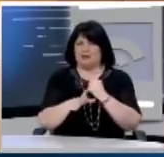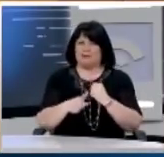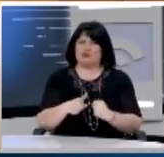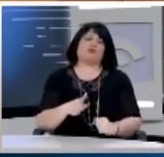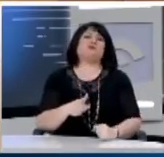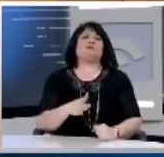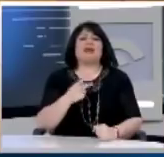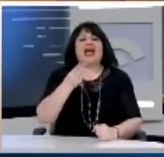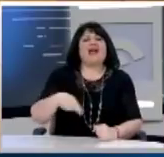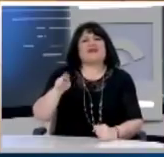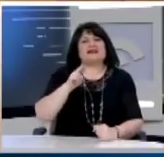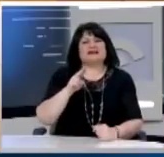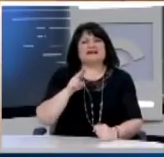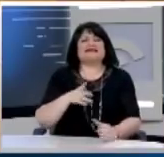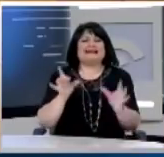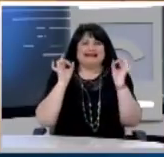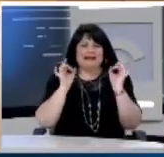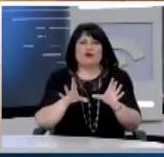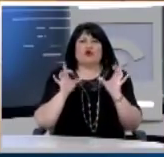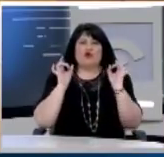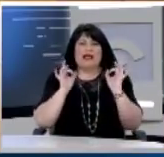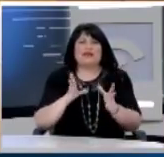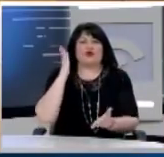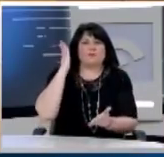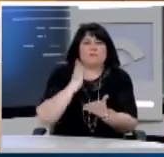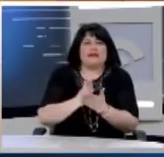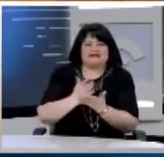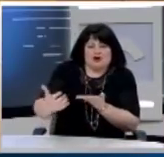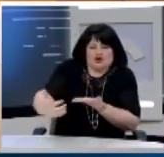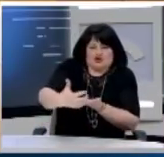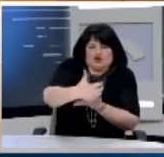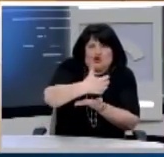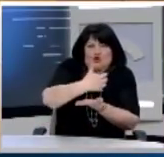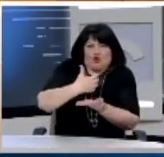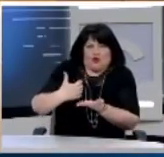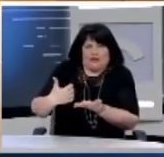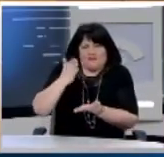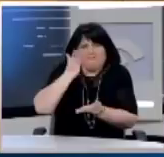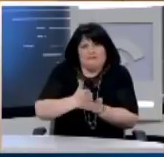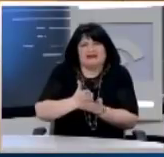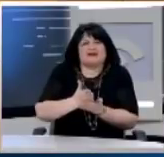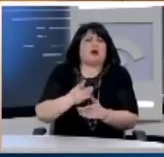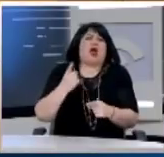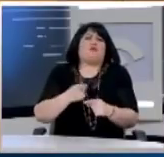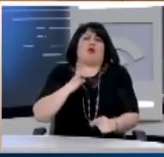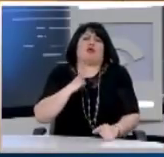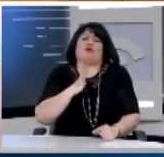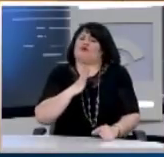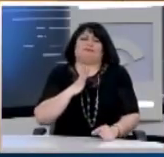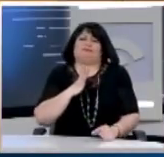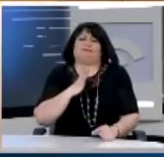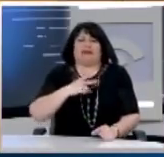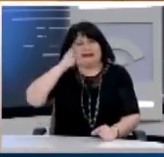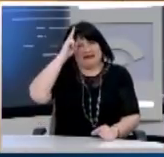δεν έχει αυξηθεί καθόλου το μεσαίο εισόδημα, το εισόδημα των μεσαίων ανθρώπων.